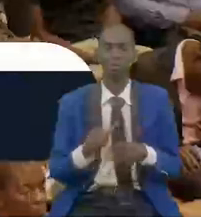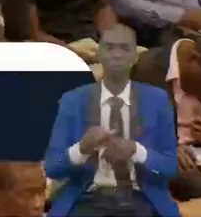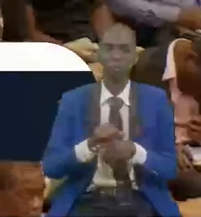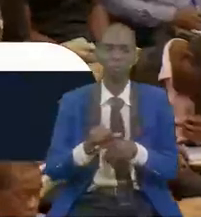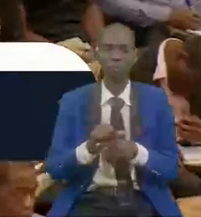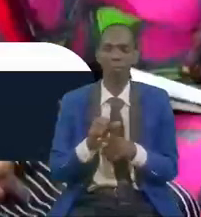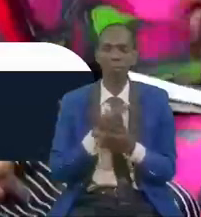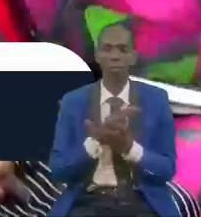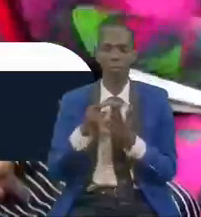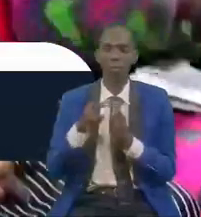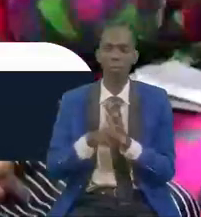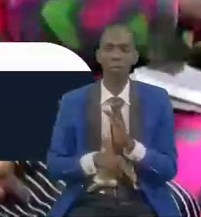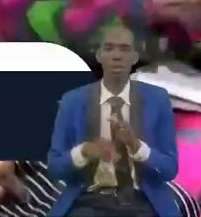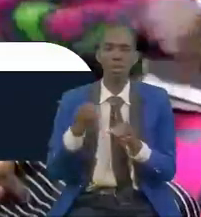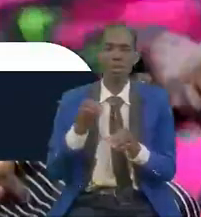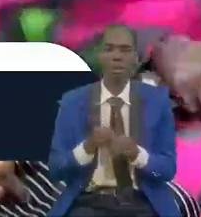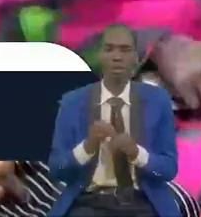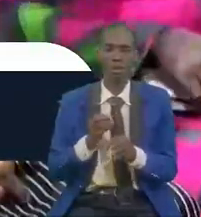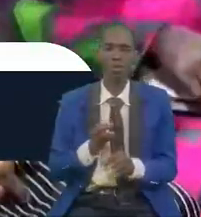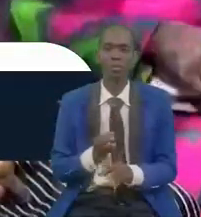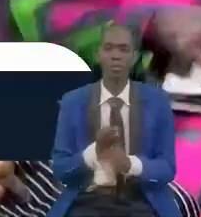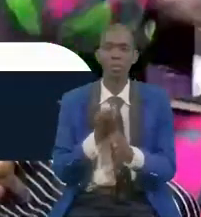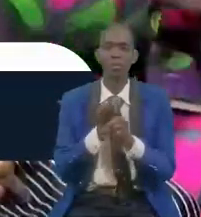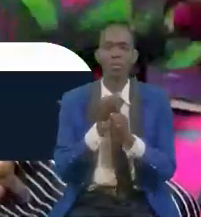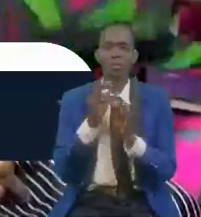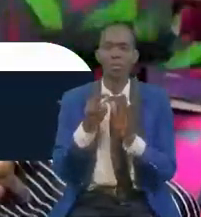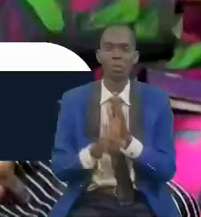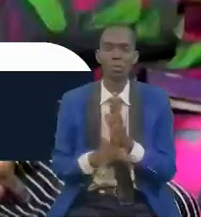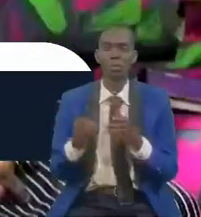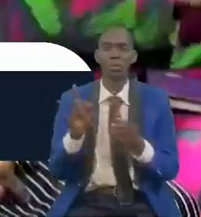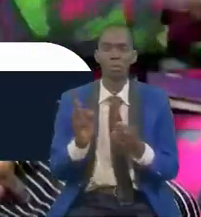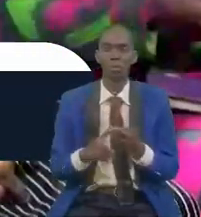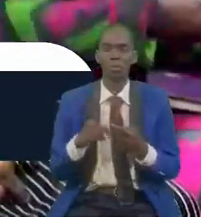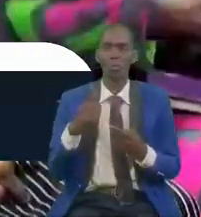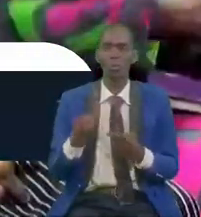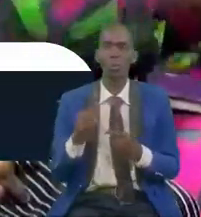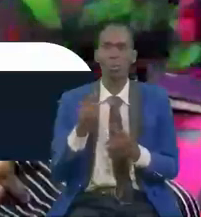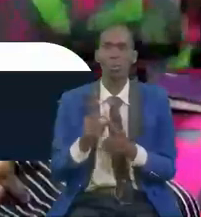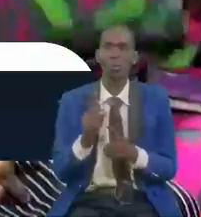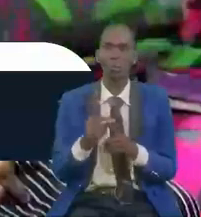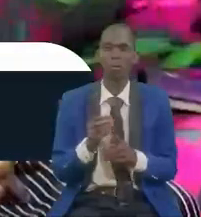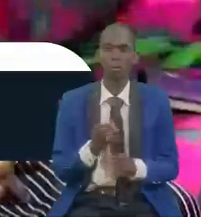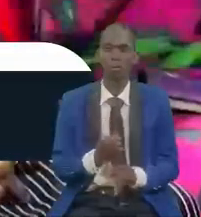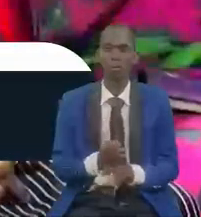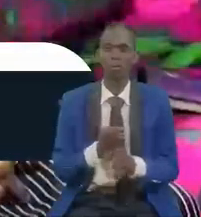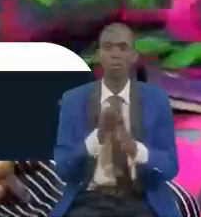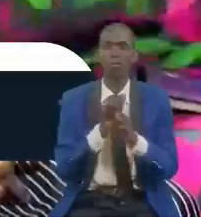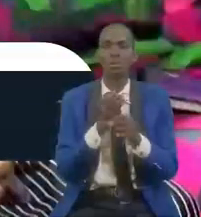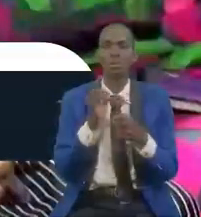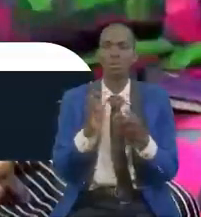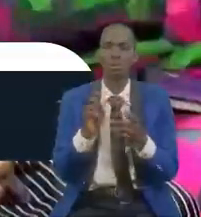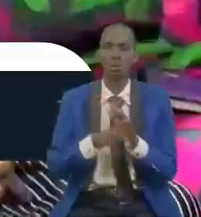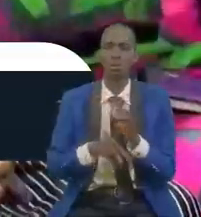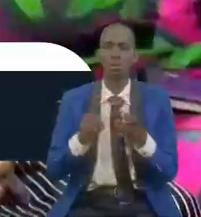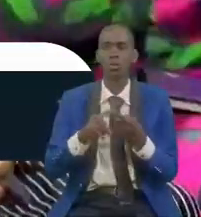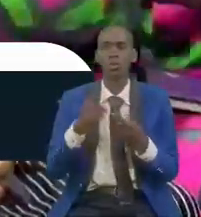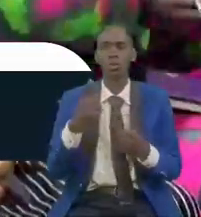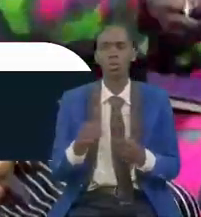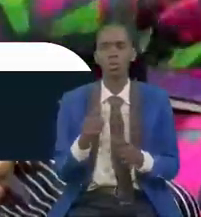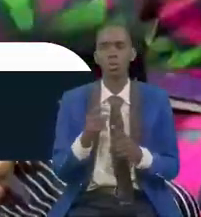pratique dans la fidélité à la parole. La fidélité à la parole.